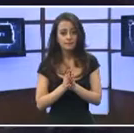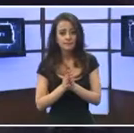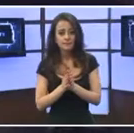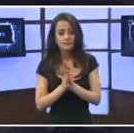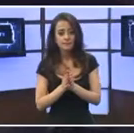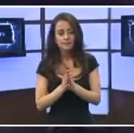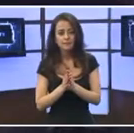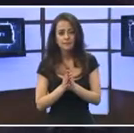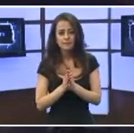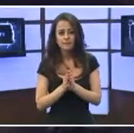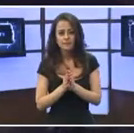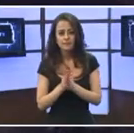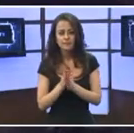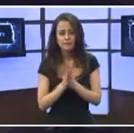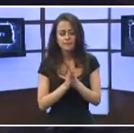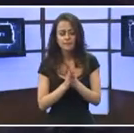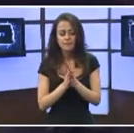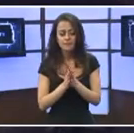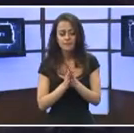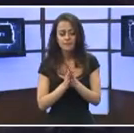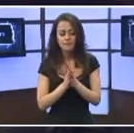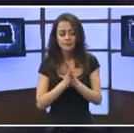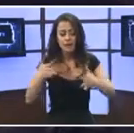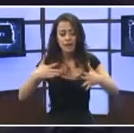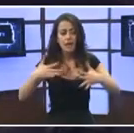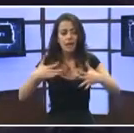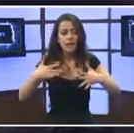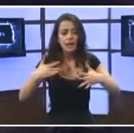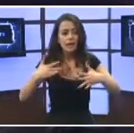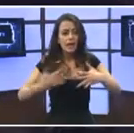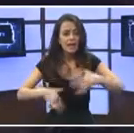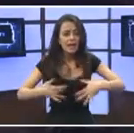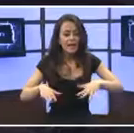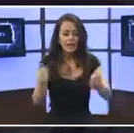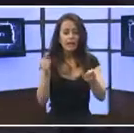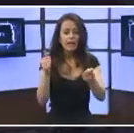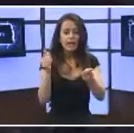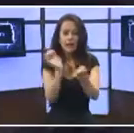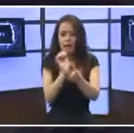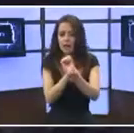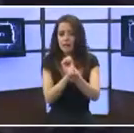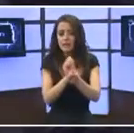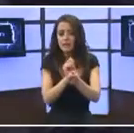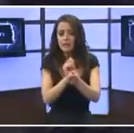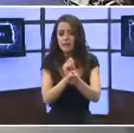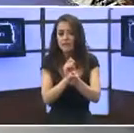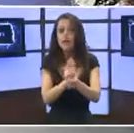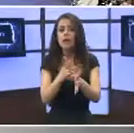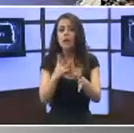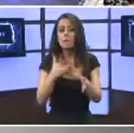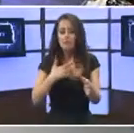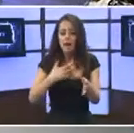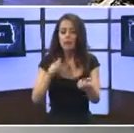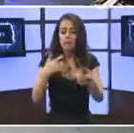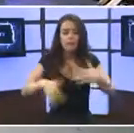etmiş. Yani kesinlikle. Bunların değerini Allah bilmek bağışlasın. Lazım. Engelli ailelere bir de bizim en çok kızdığımız başkanım, ben engelli ailesi olarak konuşuyorum